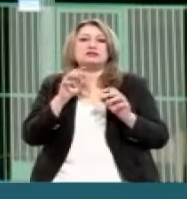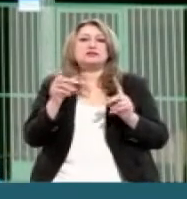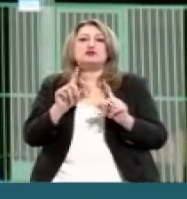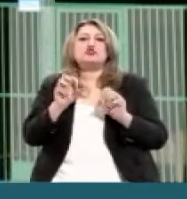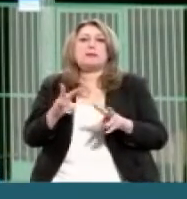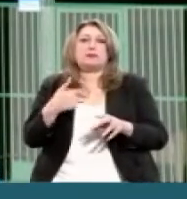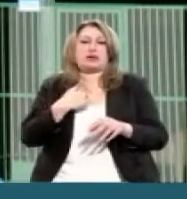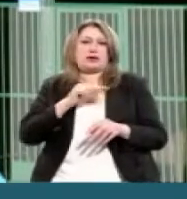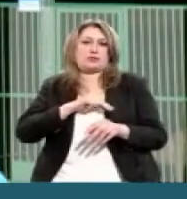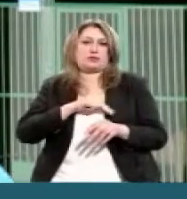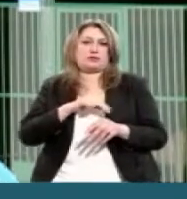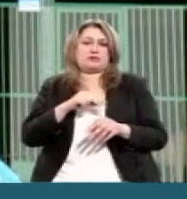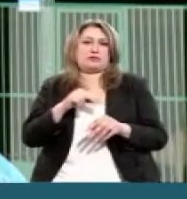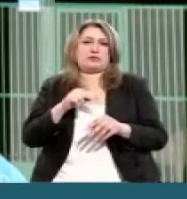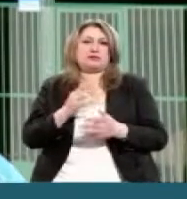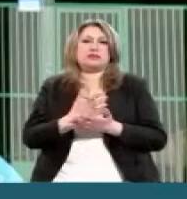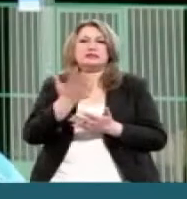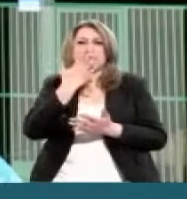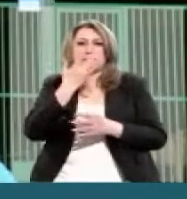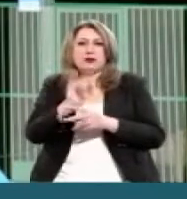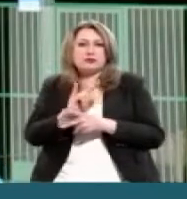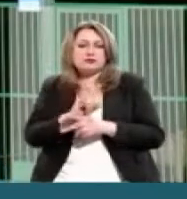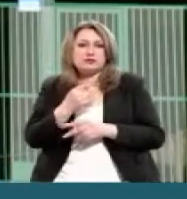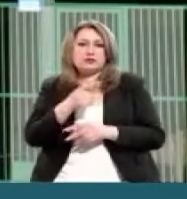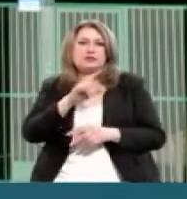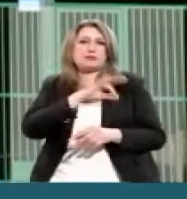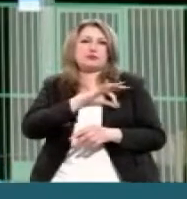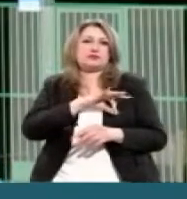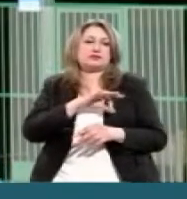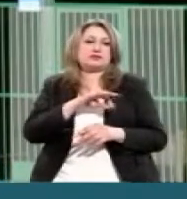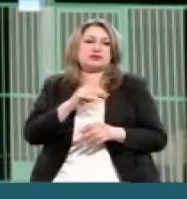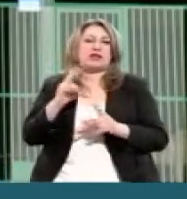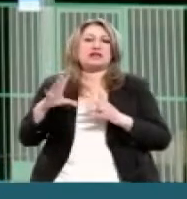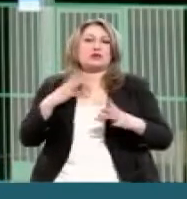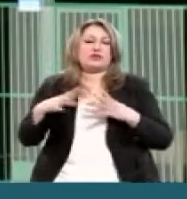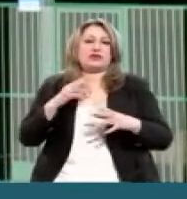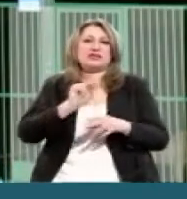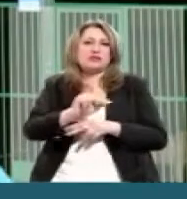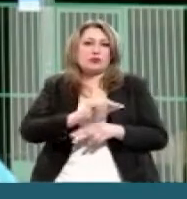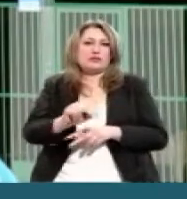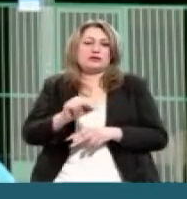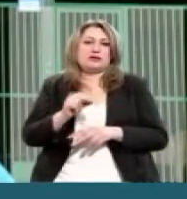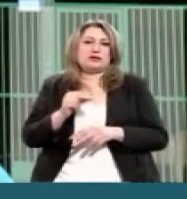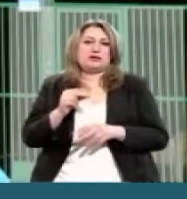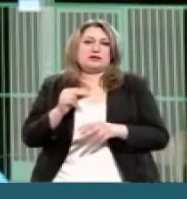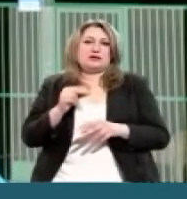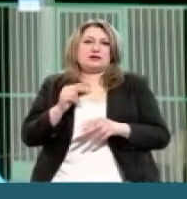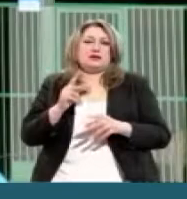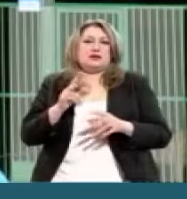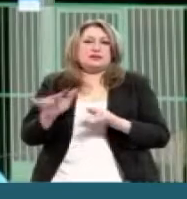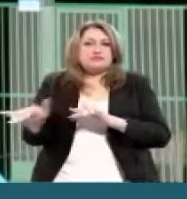это имитаторы запаховые, которые используются в тренировке, дрессировке и